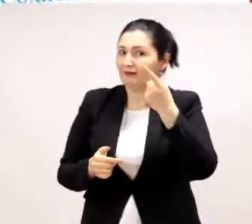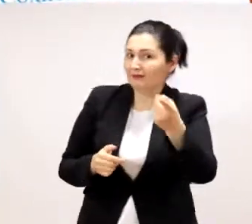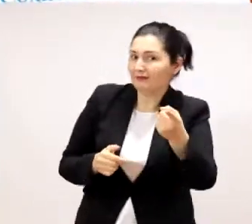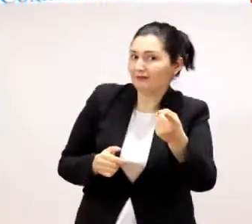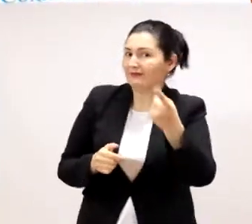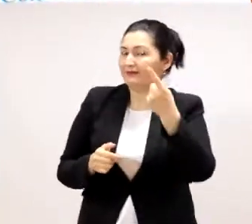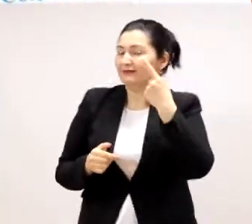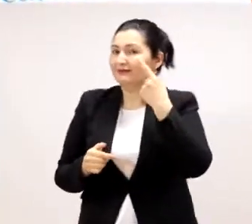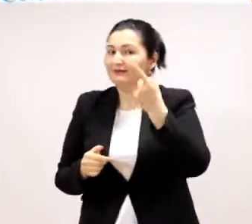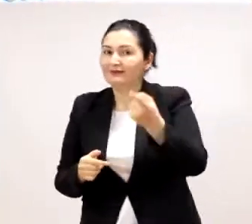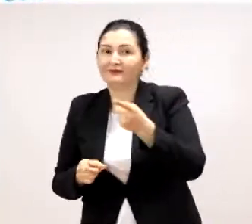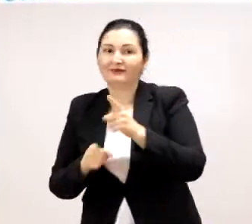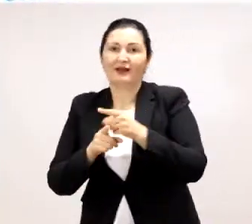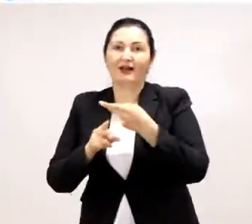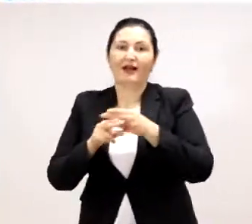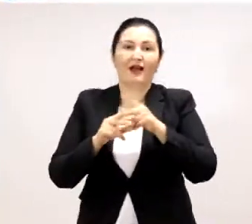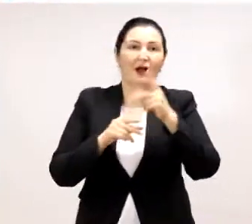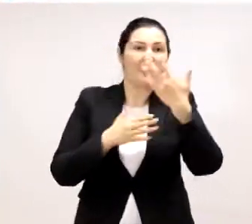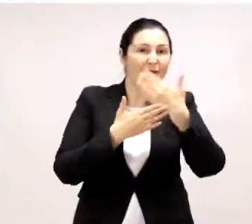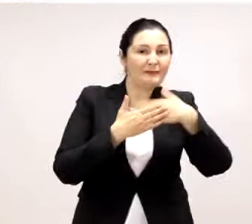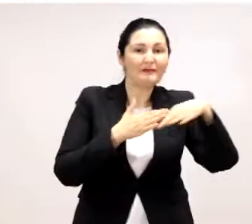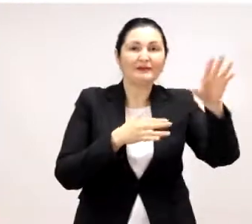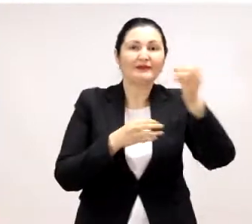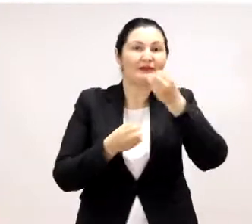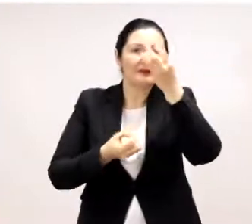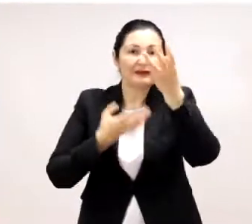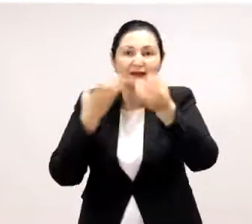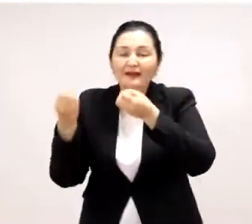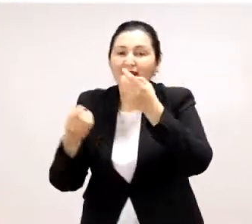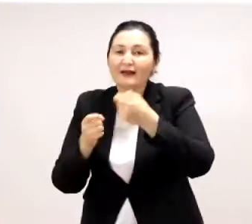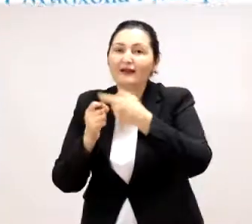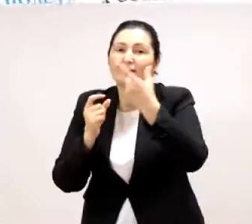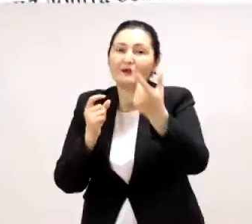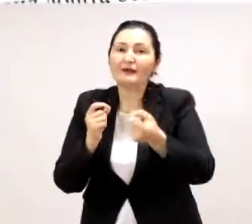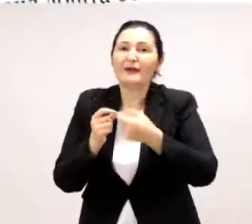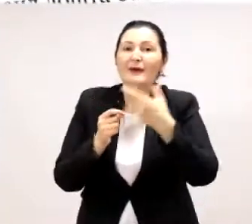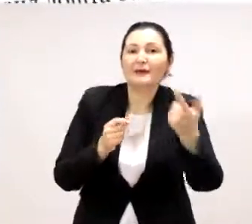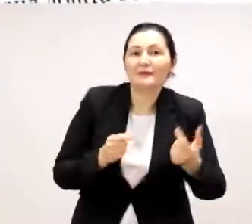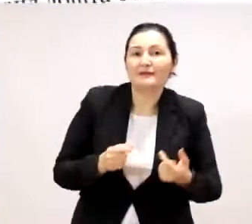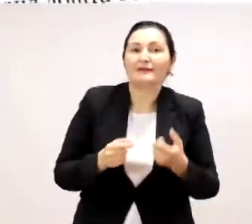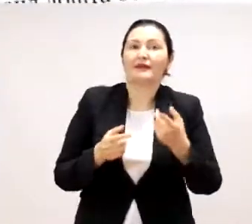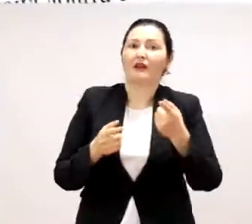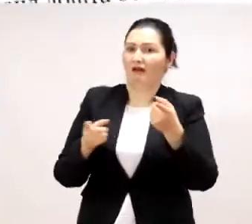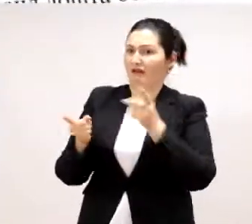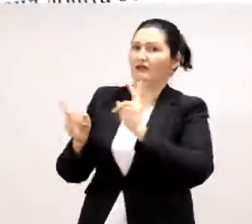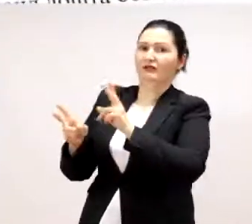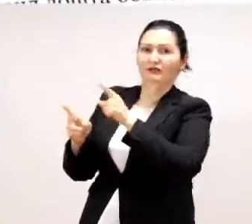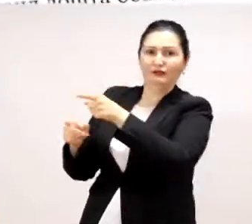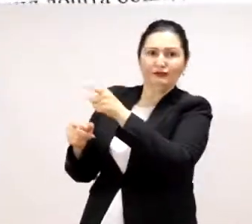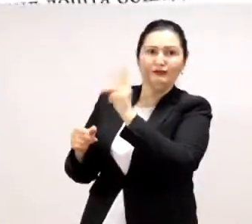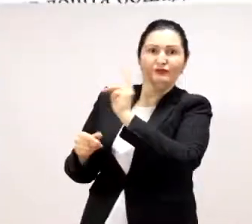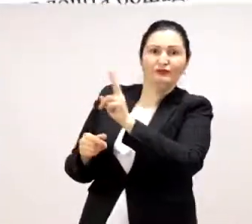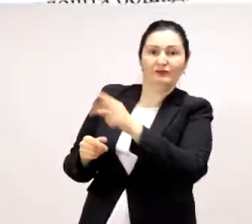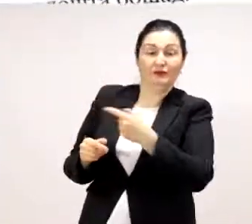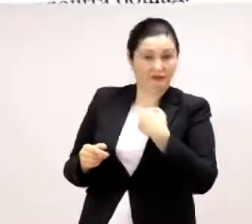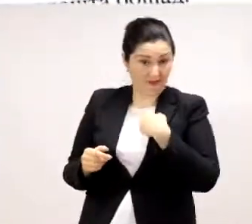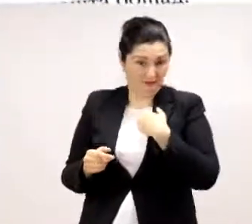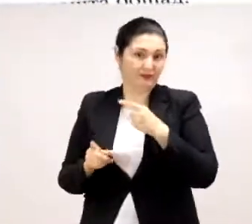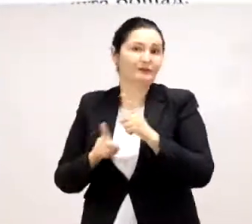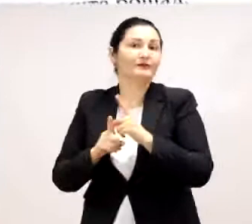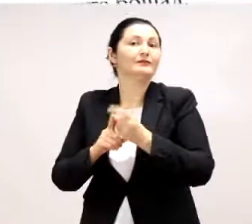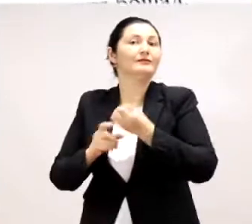کرد. چون صاحب خانه رفت، صدبرگ با ستیزه پرسید. شما کیستید؟ ما گل